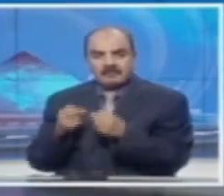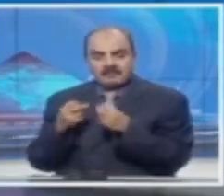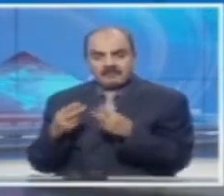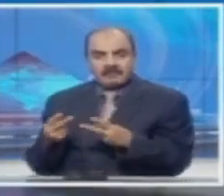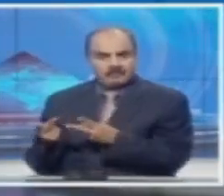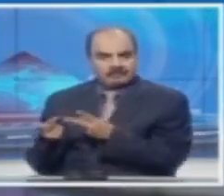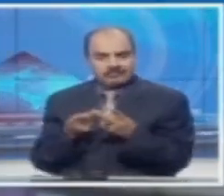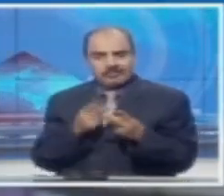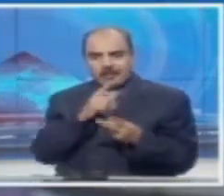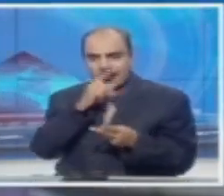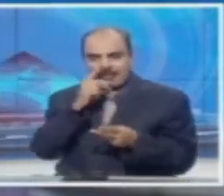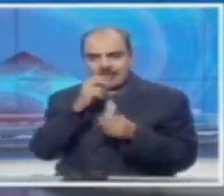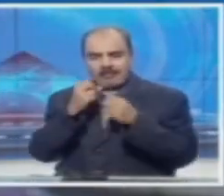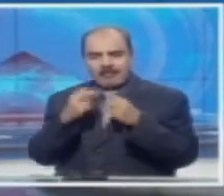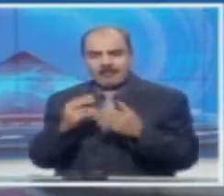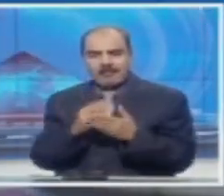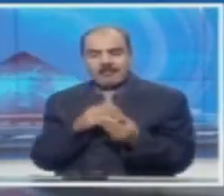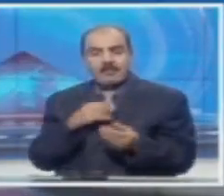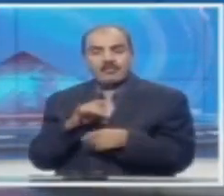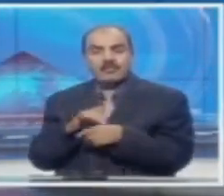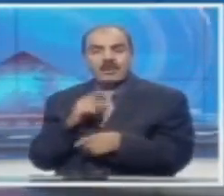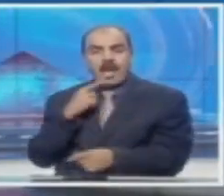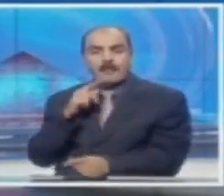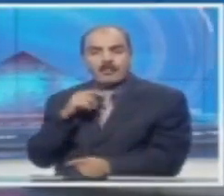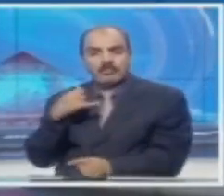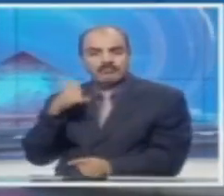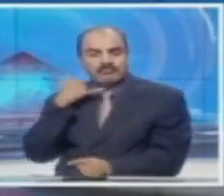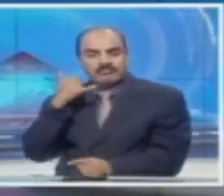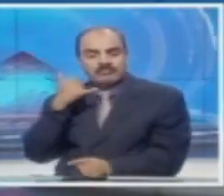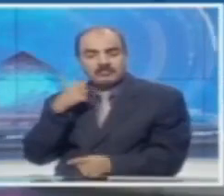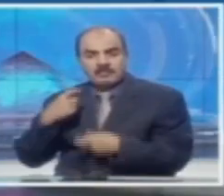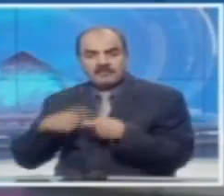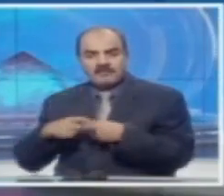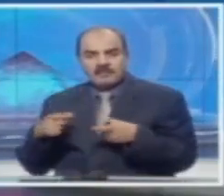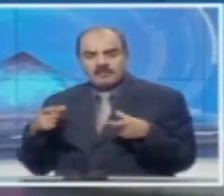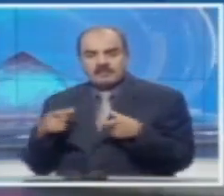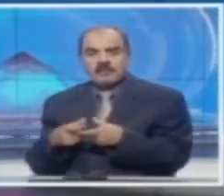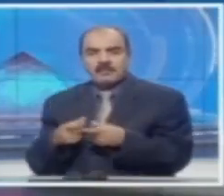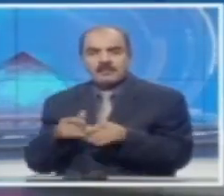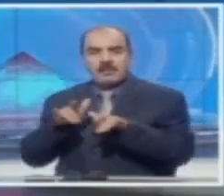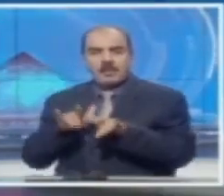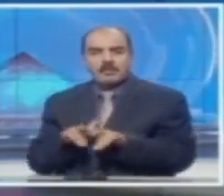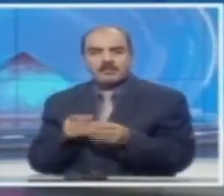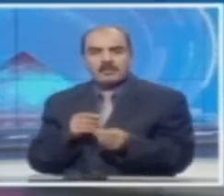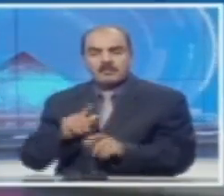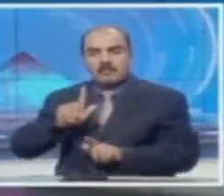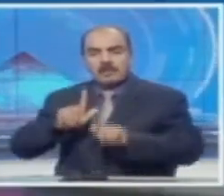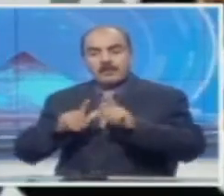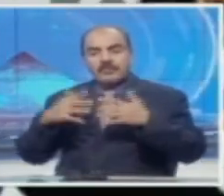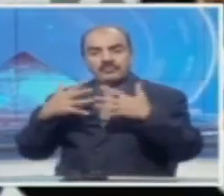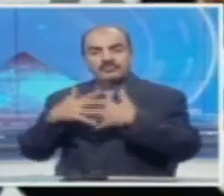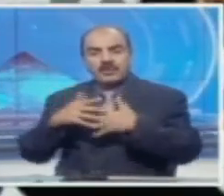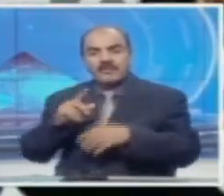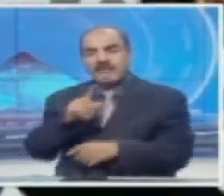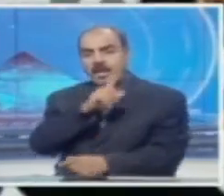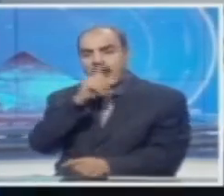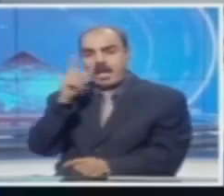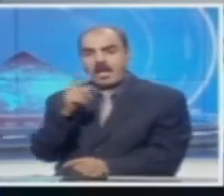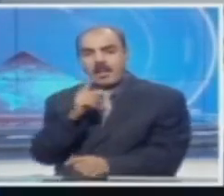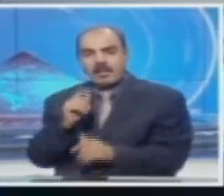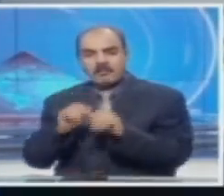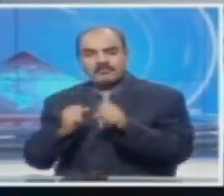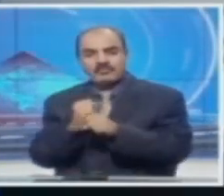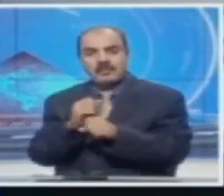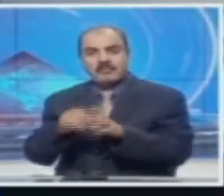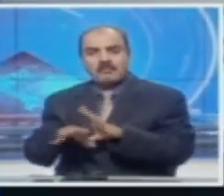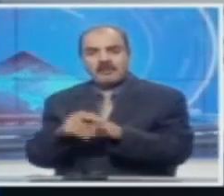في ختام زيارته للإمارات العربية المتحدة، عقد دكتور عمرو طلعت وزير الاتصالات وتكنولوجيا المعلومات مباحثات مع عدد